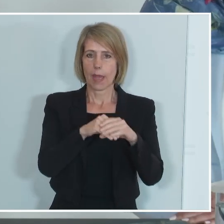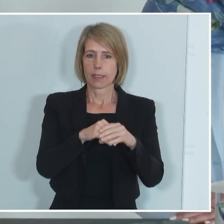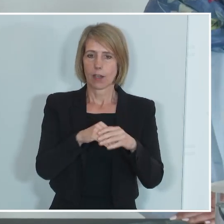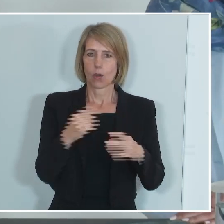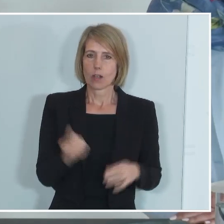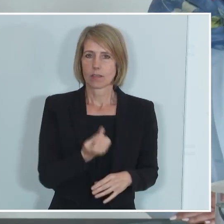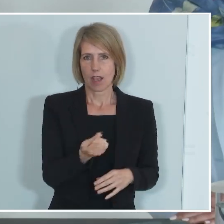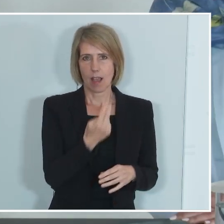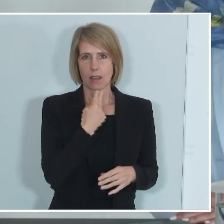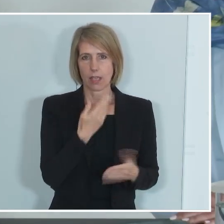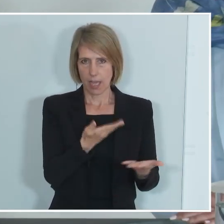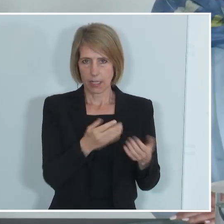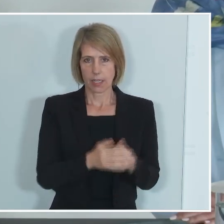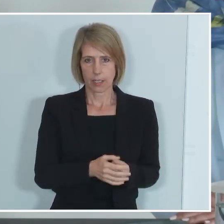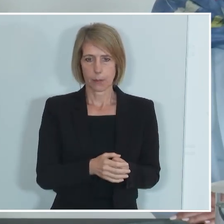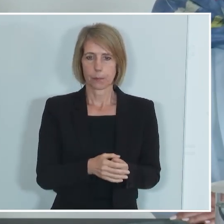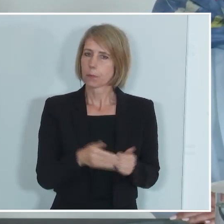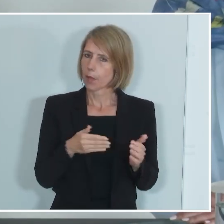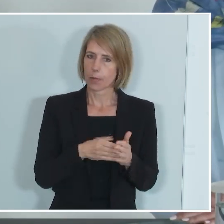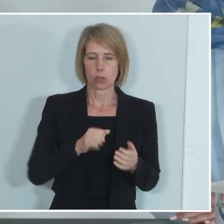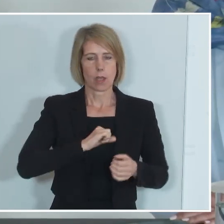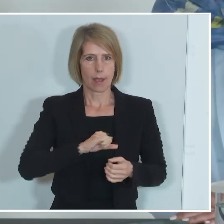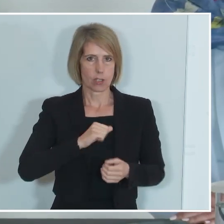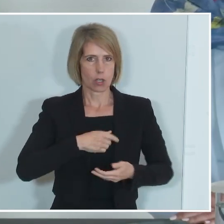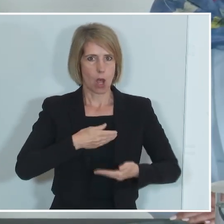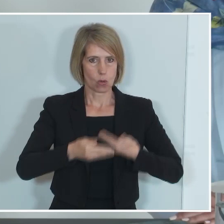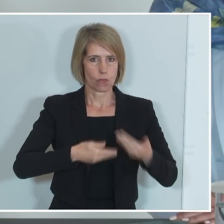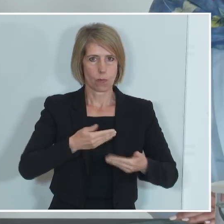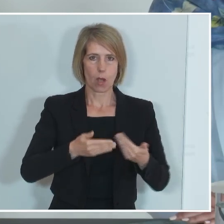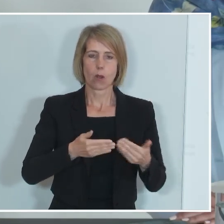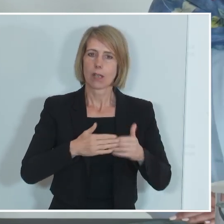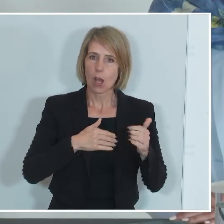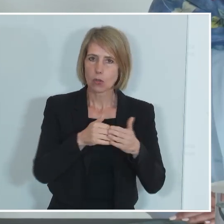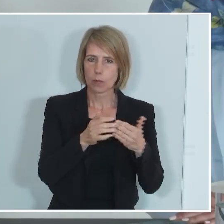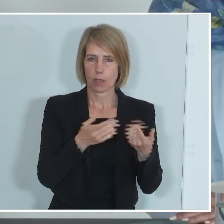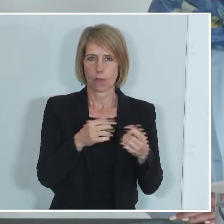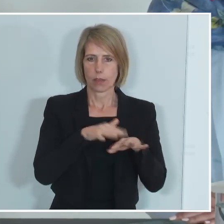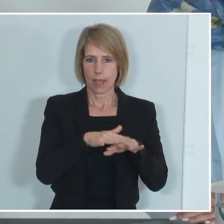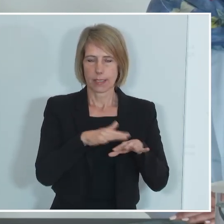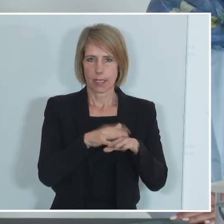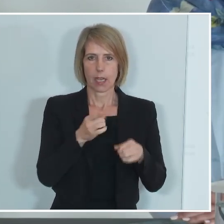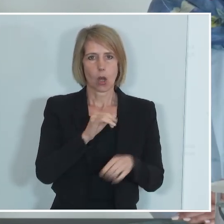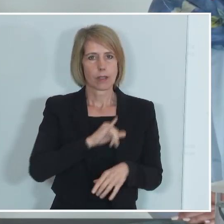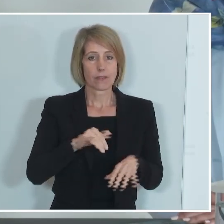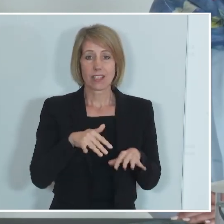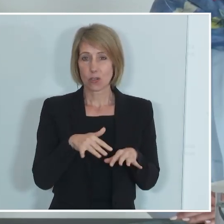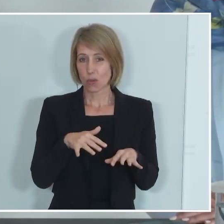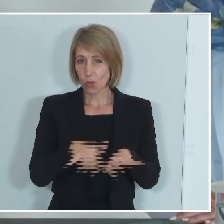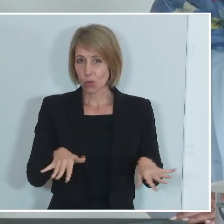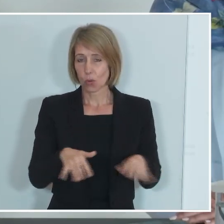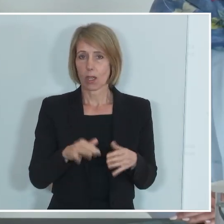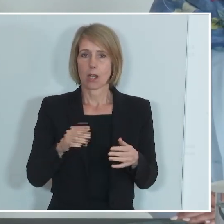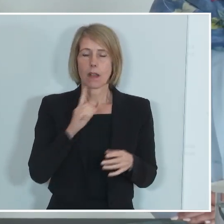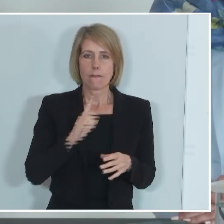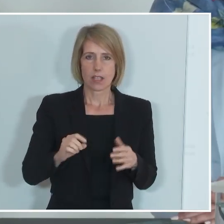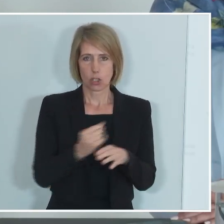nachhaltiger Energie. Da braucht es einen raschen Ausbau der Netze, da braucht es die Infrastruktur auch für den Wasserstoff als neue